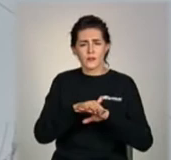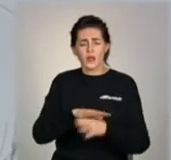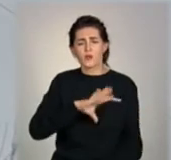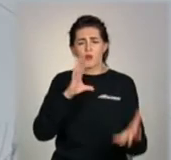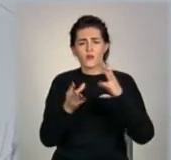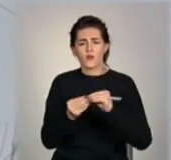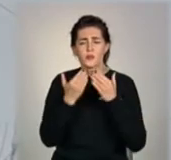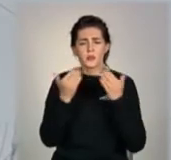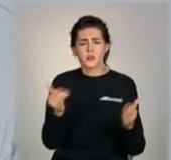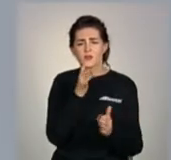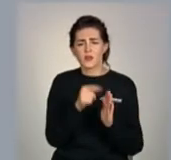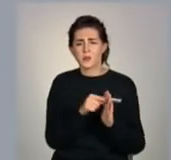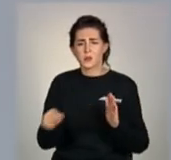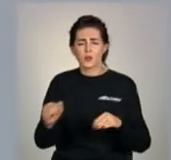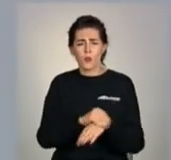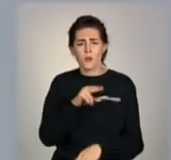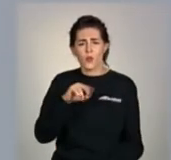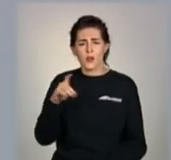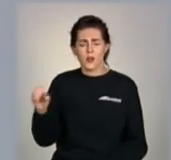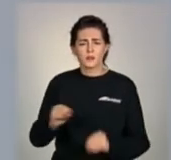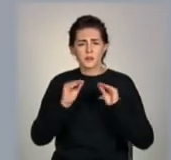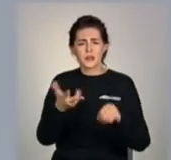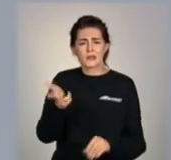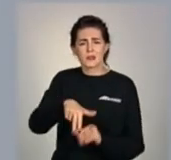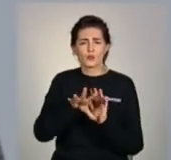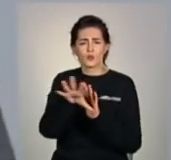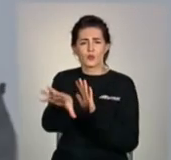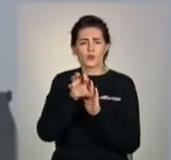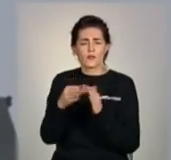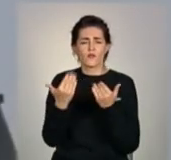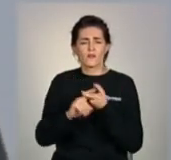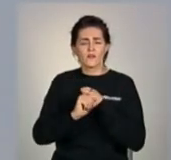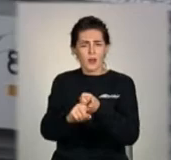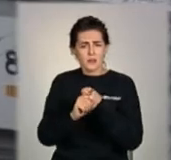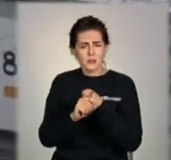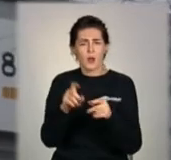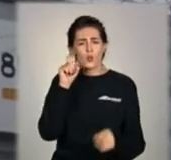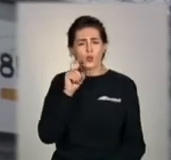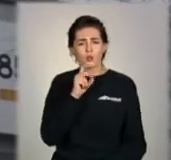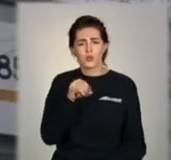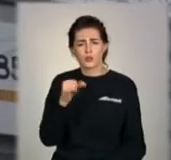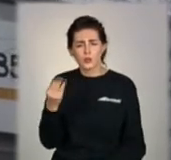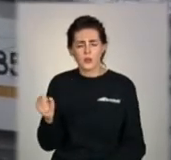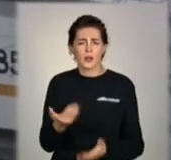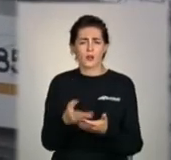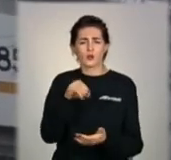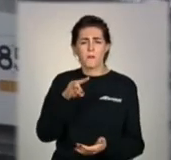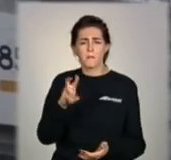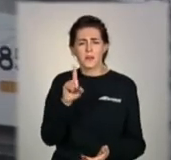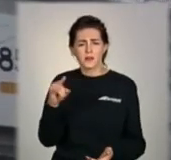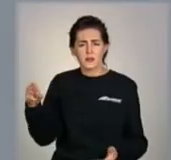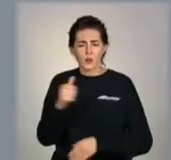Загалом останнім часом у Добропіллі встановили 3 антени стільникового зв'язку – на Укрпошті, будинку побуту по